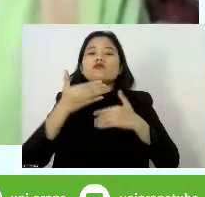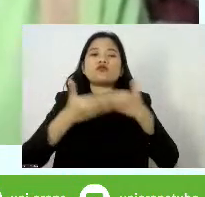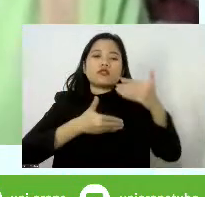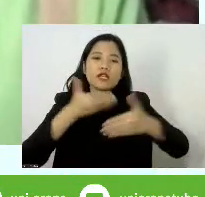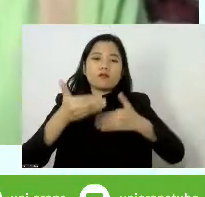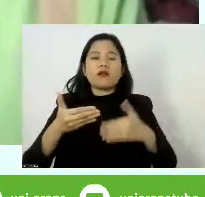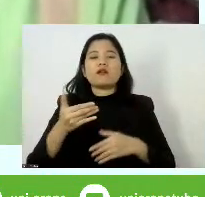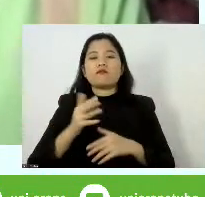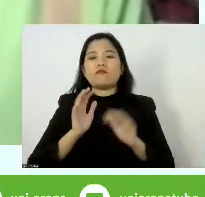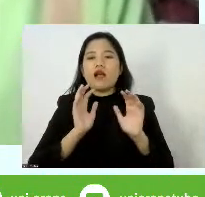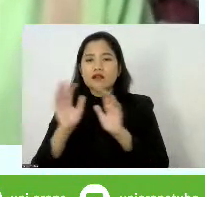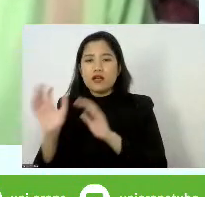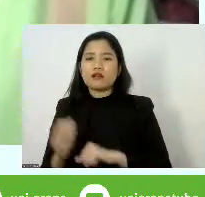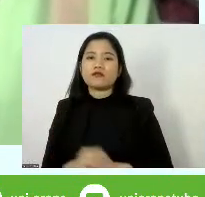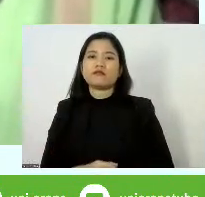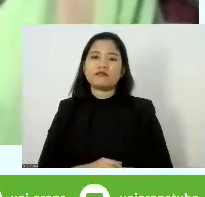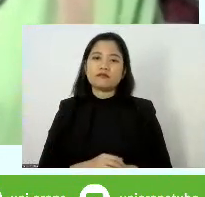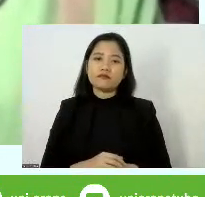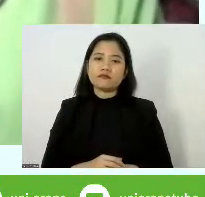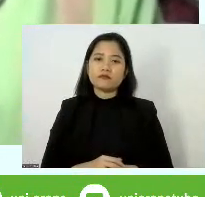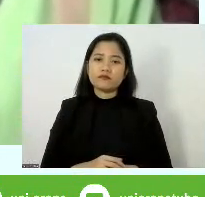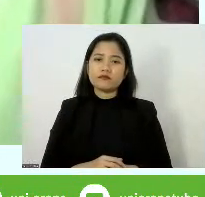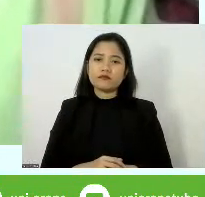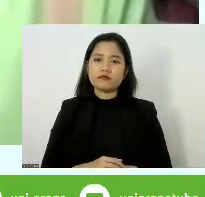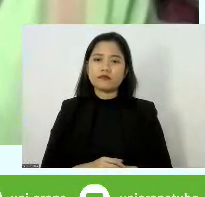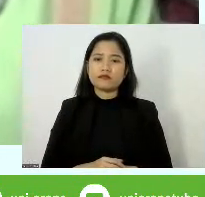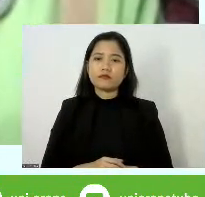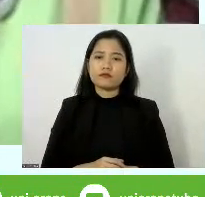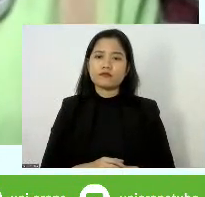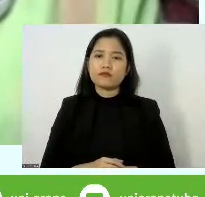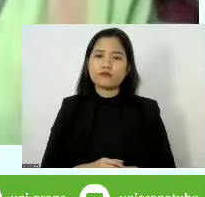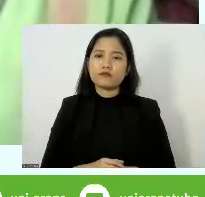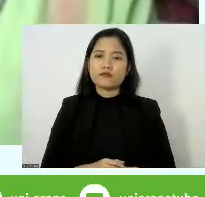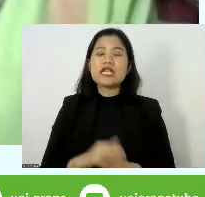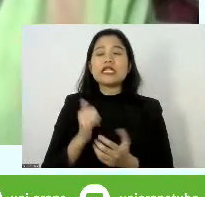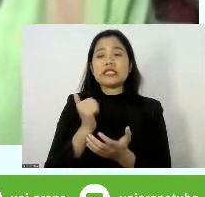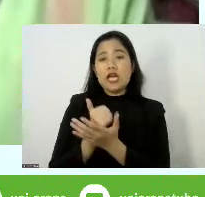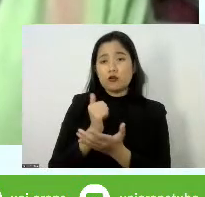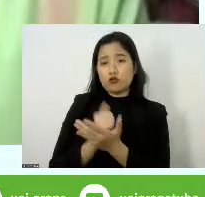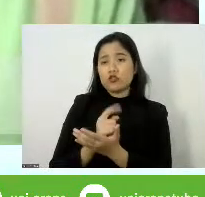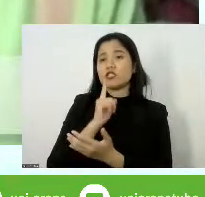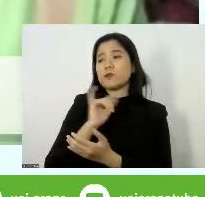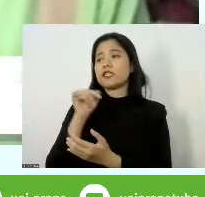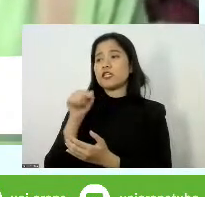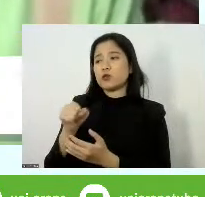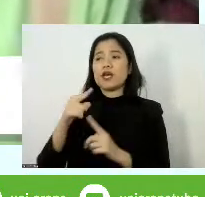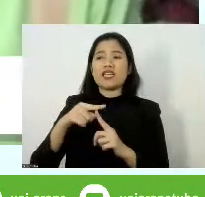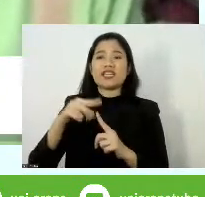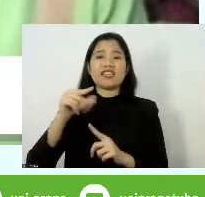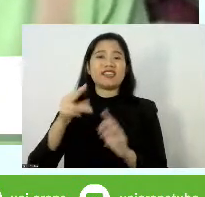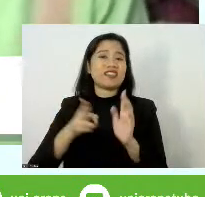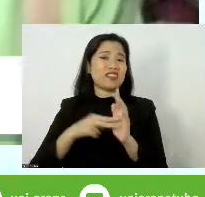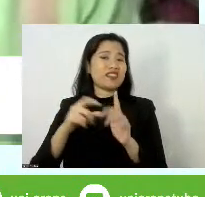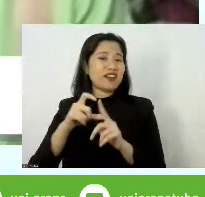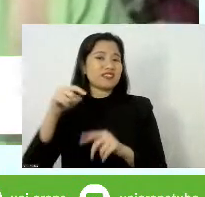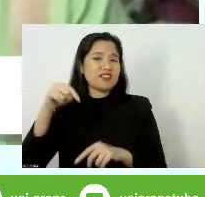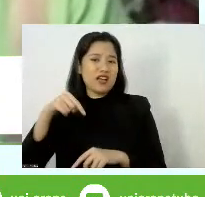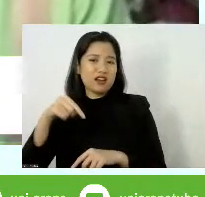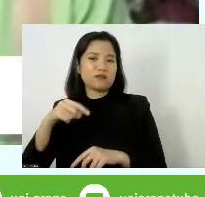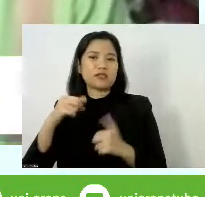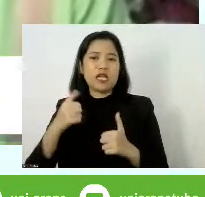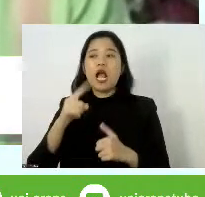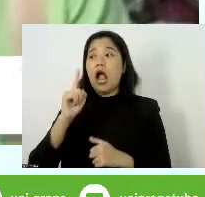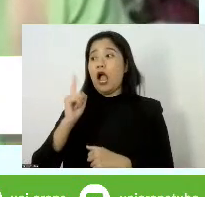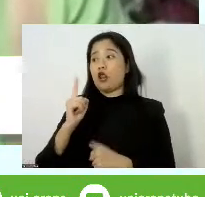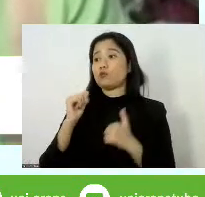ya ecoliving remaja semuanya Ya udah harusnya gitu seharusnya udah jadi tren saat ini ya maksudnya kalau bisa